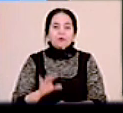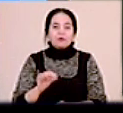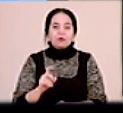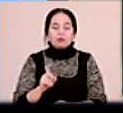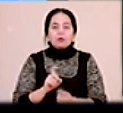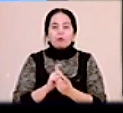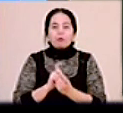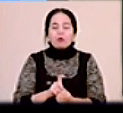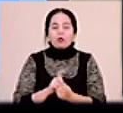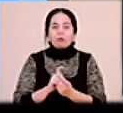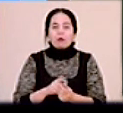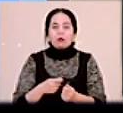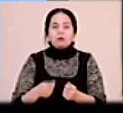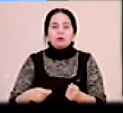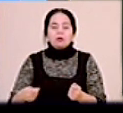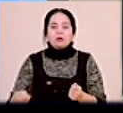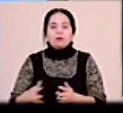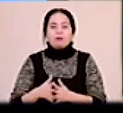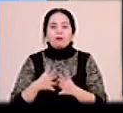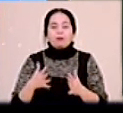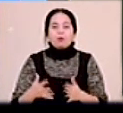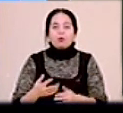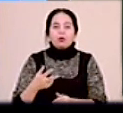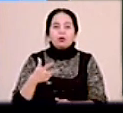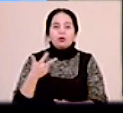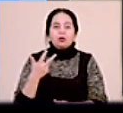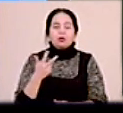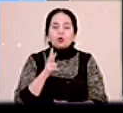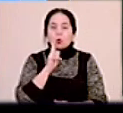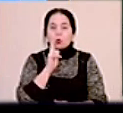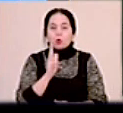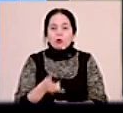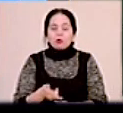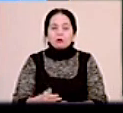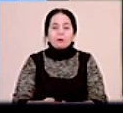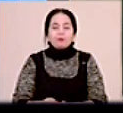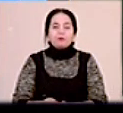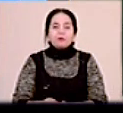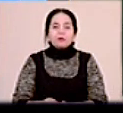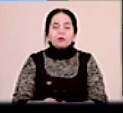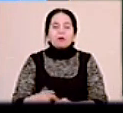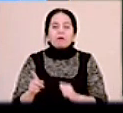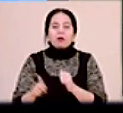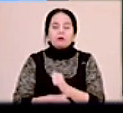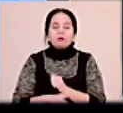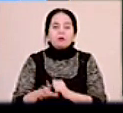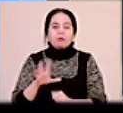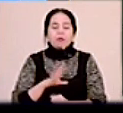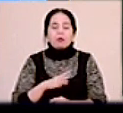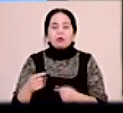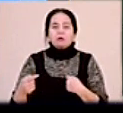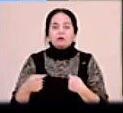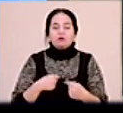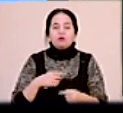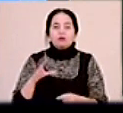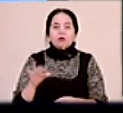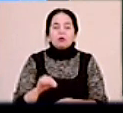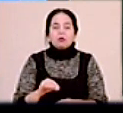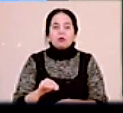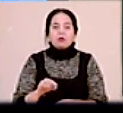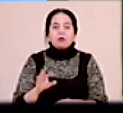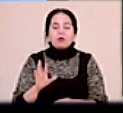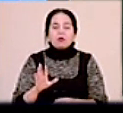Их борьба длилась более 3 лет. В конец была измученная и